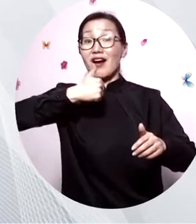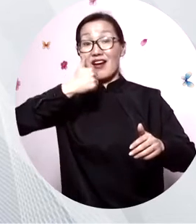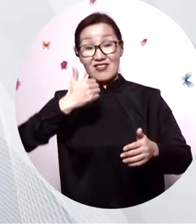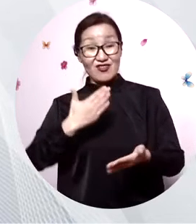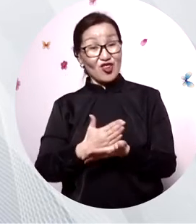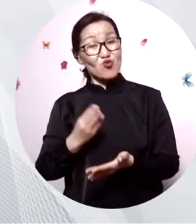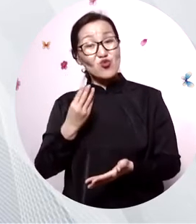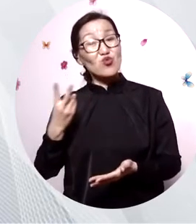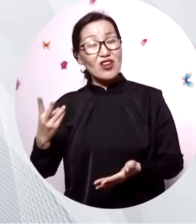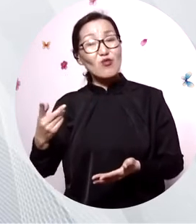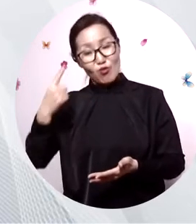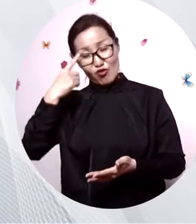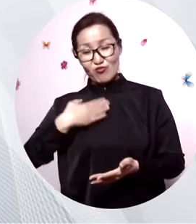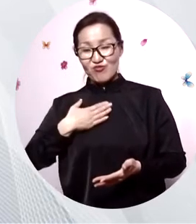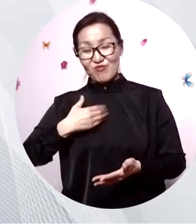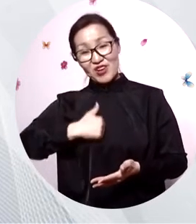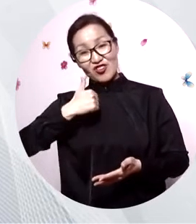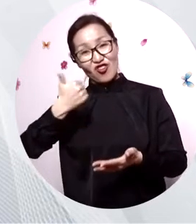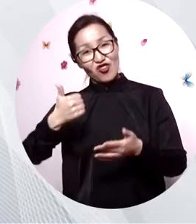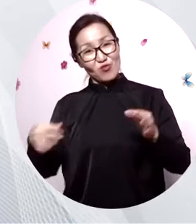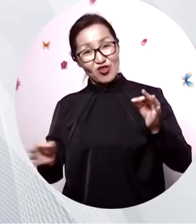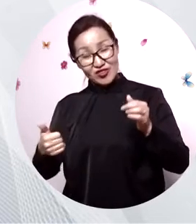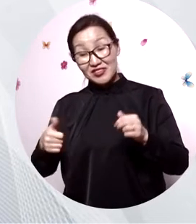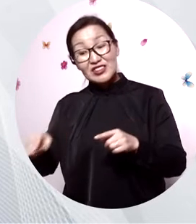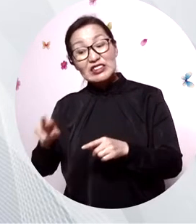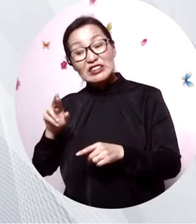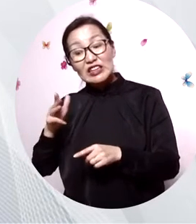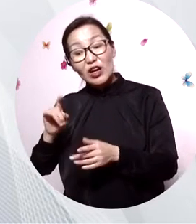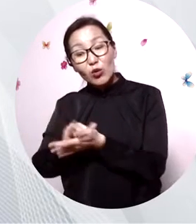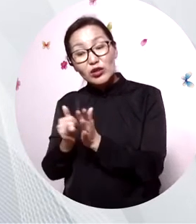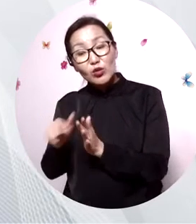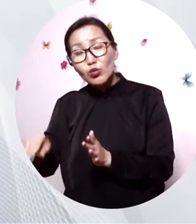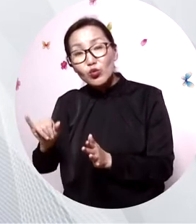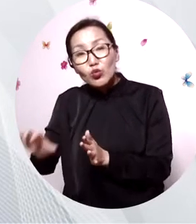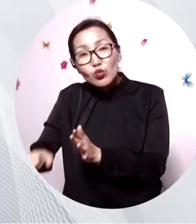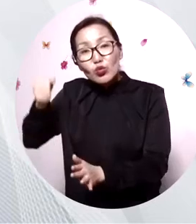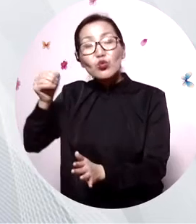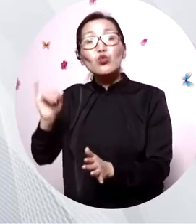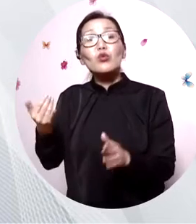химээх ятгах утгатай өгүүлбэрийг нотлох баримт юу байж болох вэ?